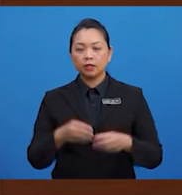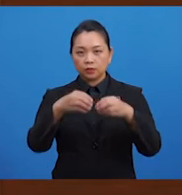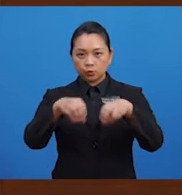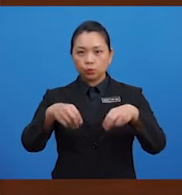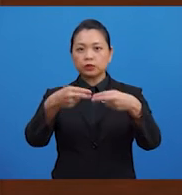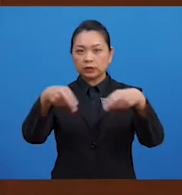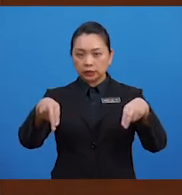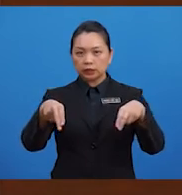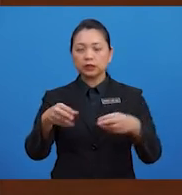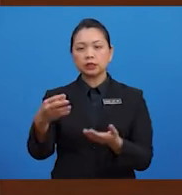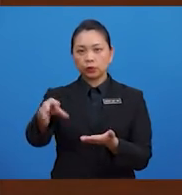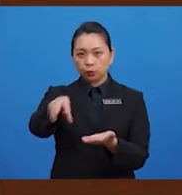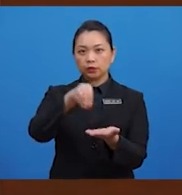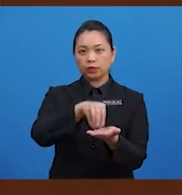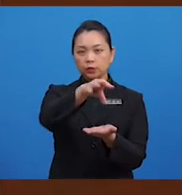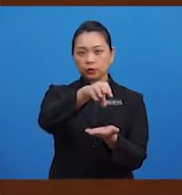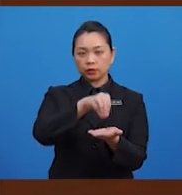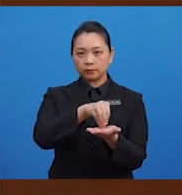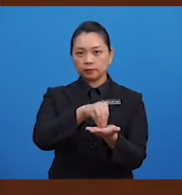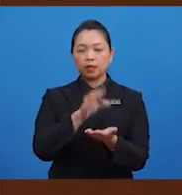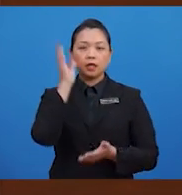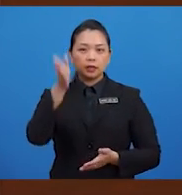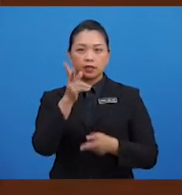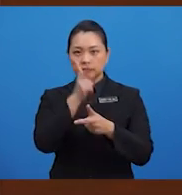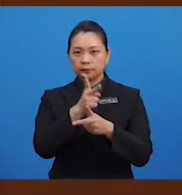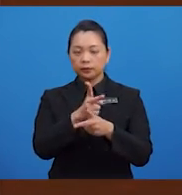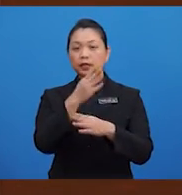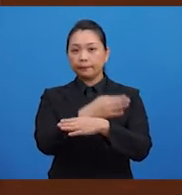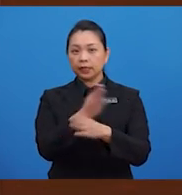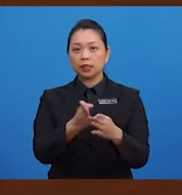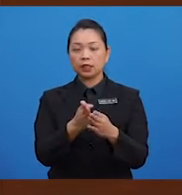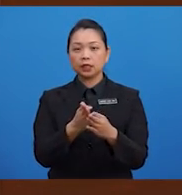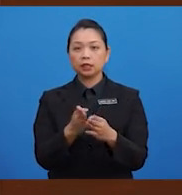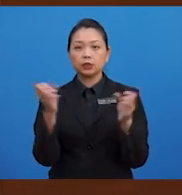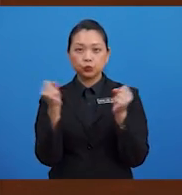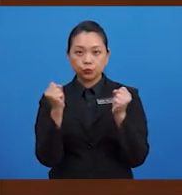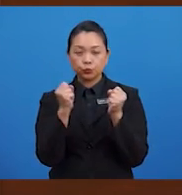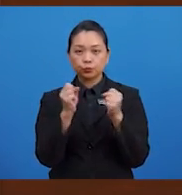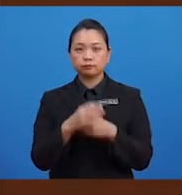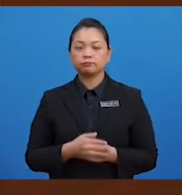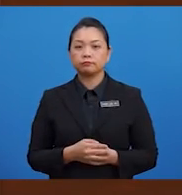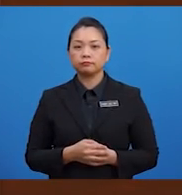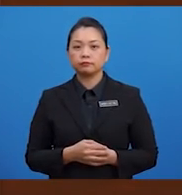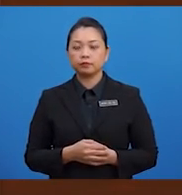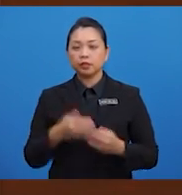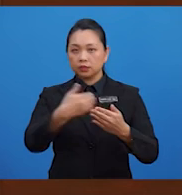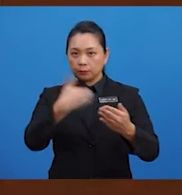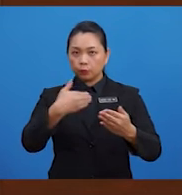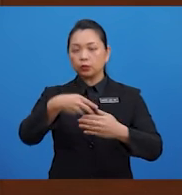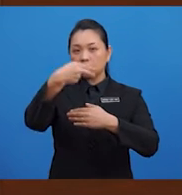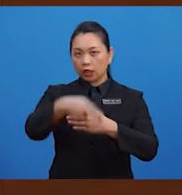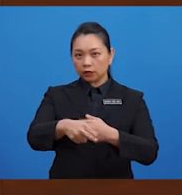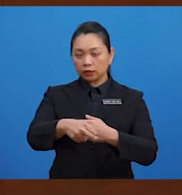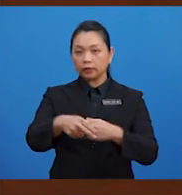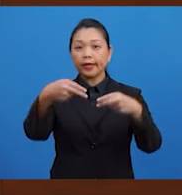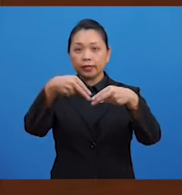Telur tetasan yang telah dikutip dari ladang akan disimpan di bilik berhawa dingin atau cool room sebelum